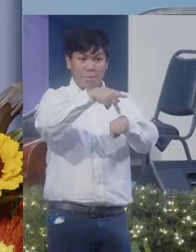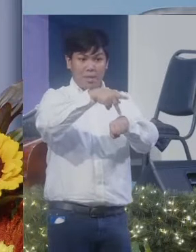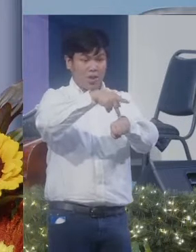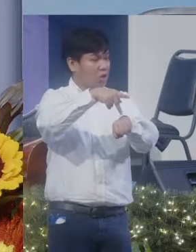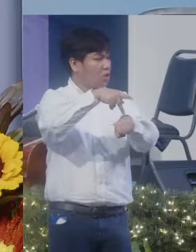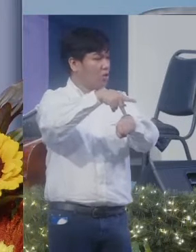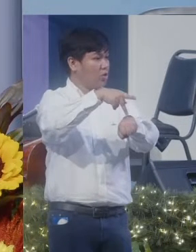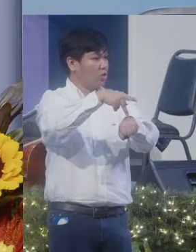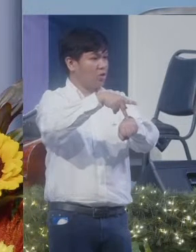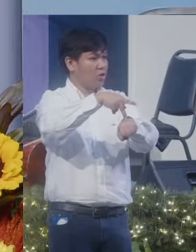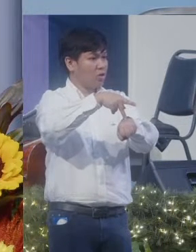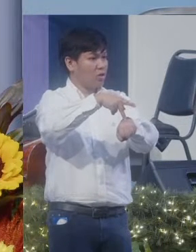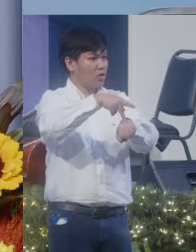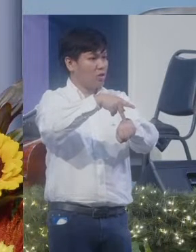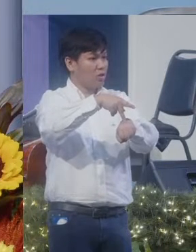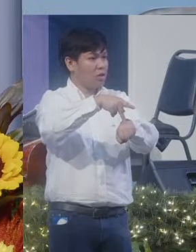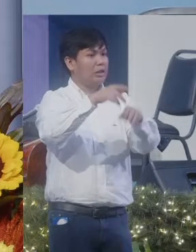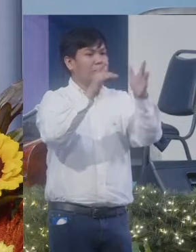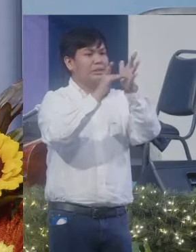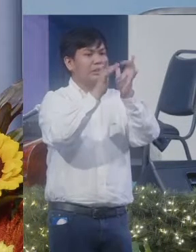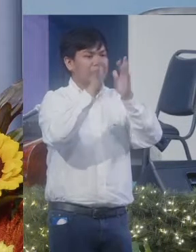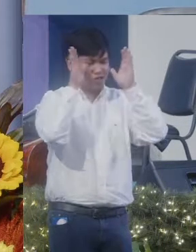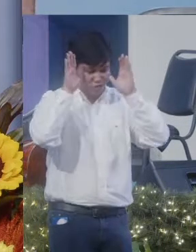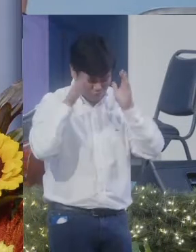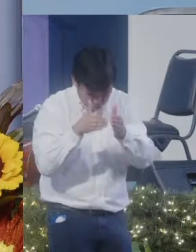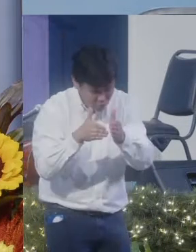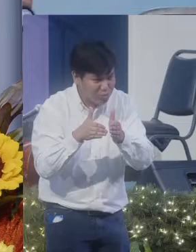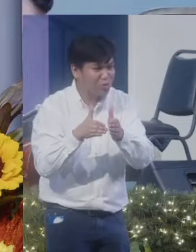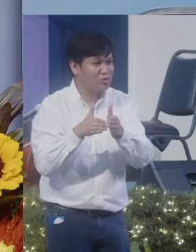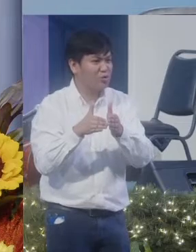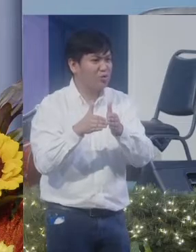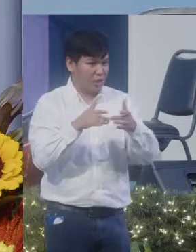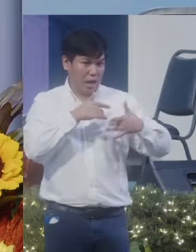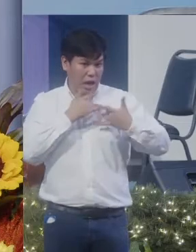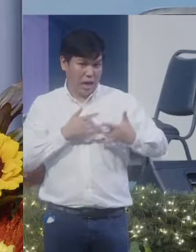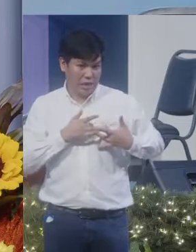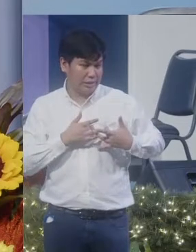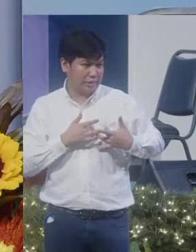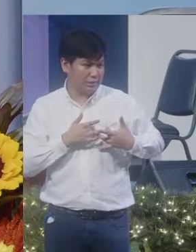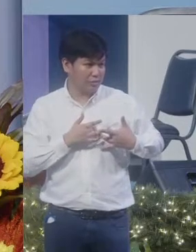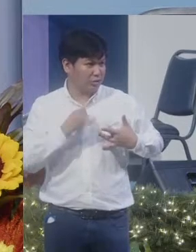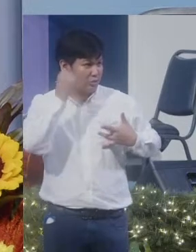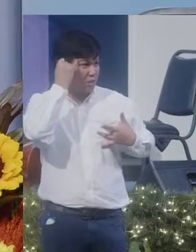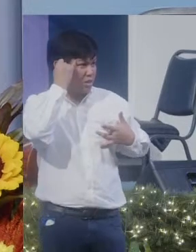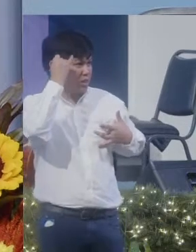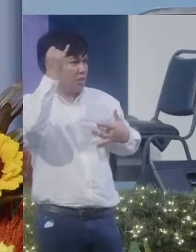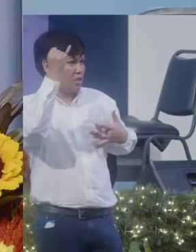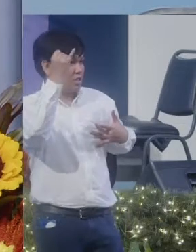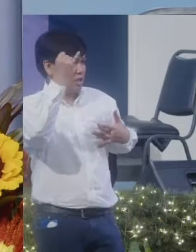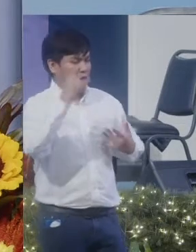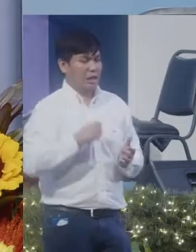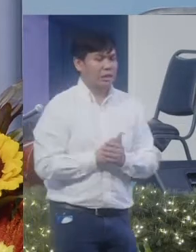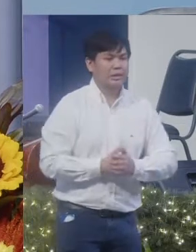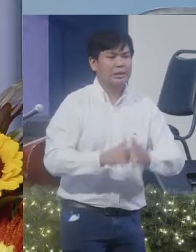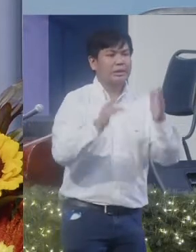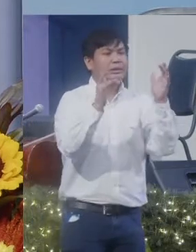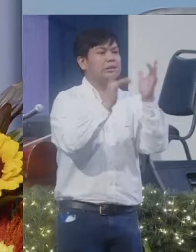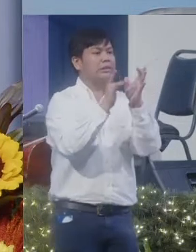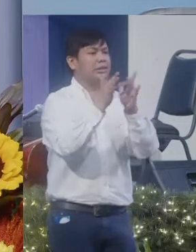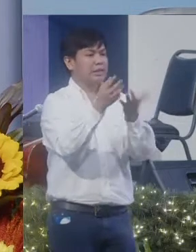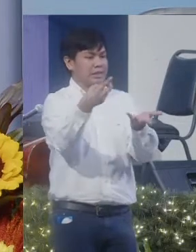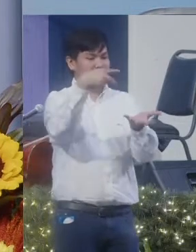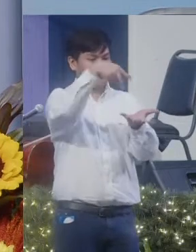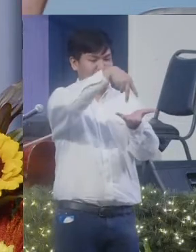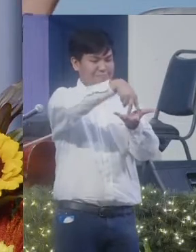pangunahing captive audience niya sa bangka. So, picture ninyo yung eksena. Nasa bangka sila, isang 30-foot